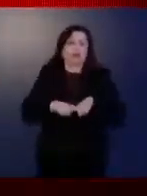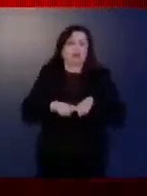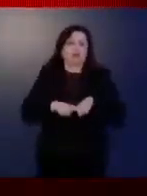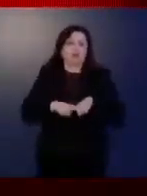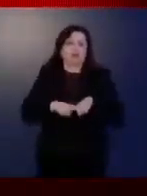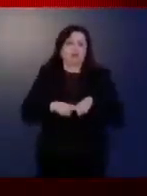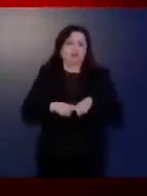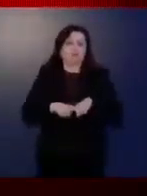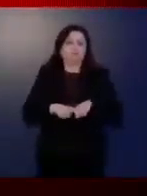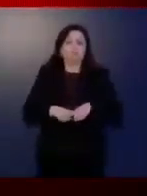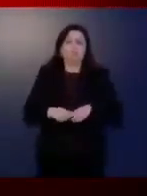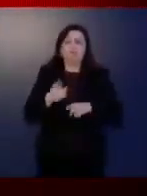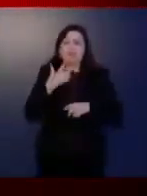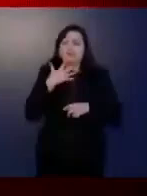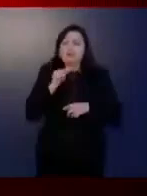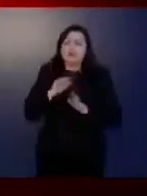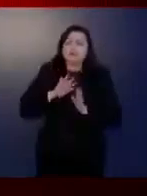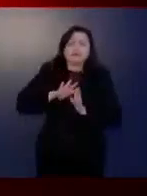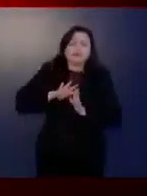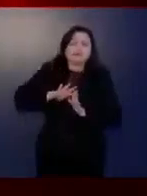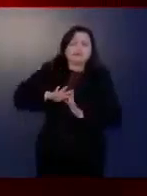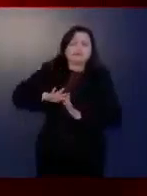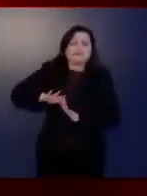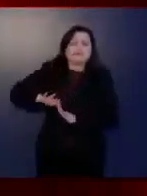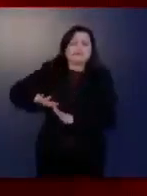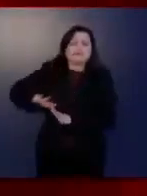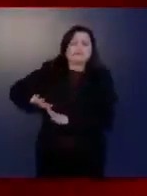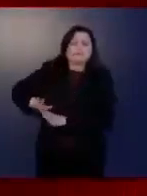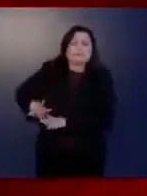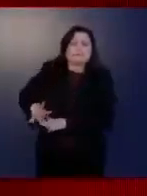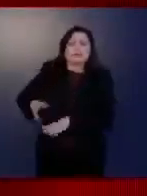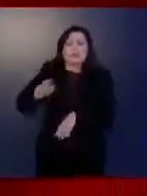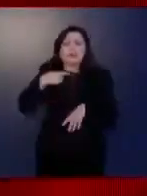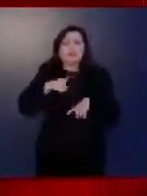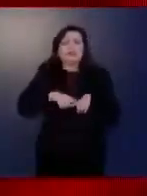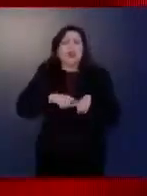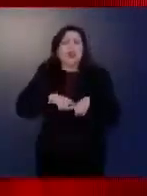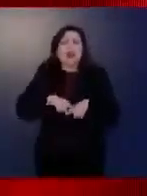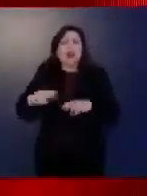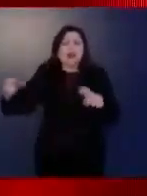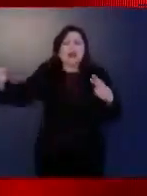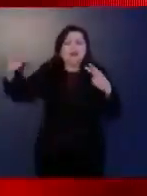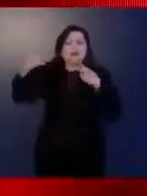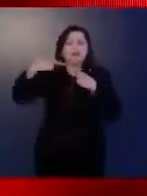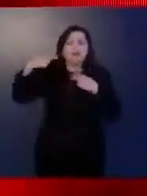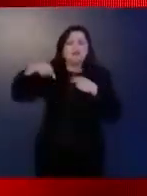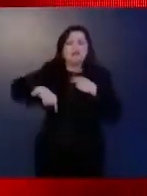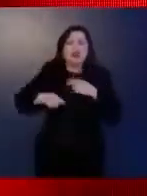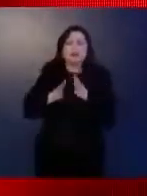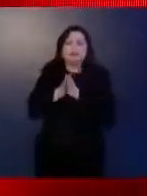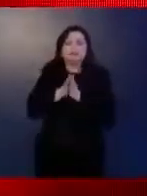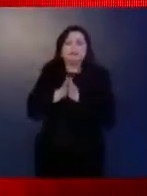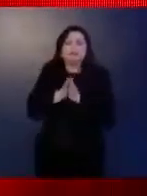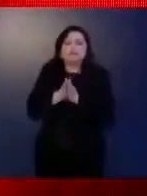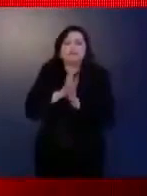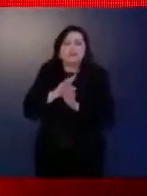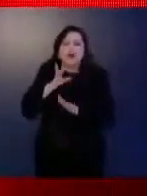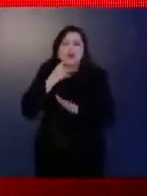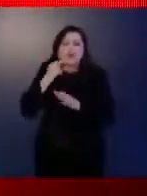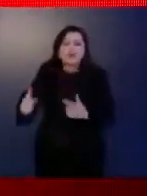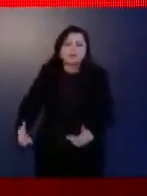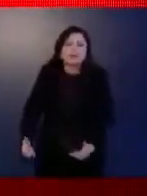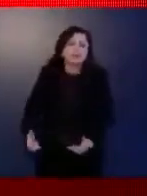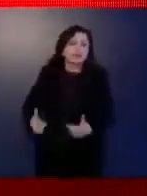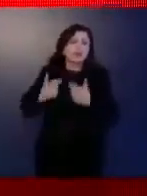Το αφήσαμε. Η Ελλάδα έγινε ευάλωτη στις ορέξεις των αγορών. Βρέθηκε αποκλεισμένη από τις διεθνείς